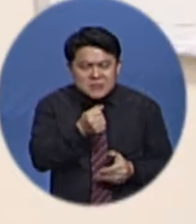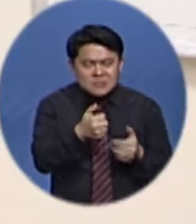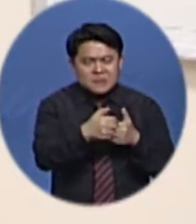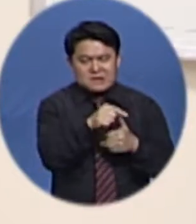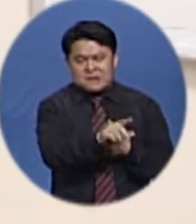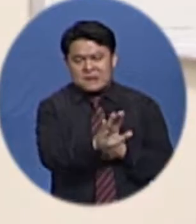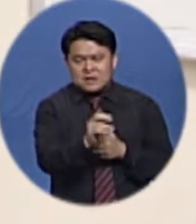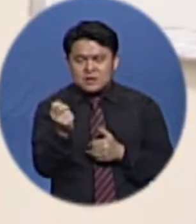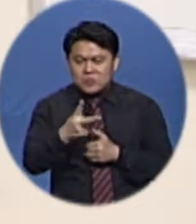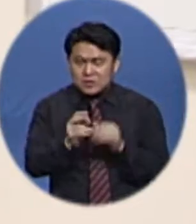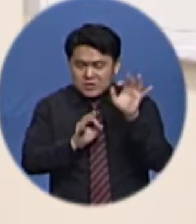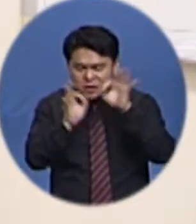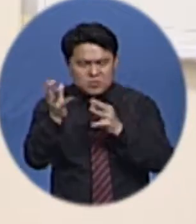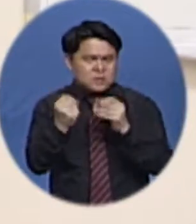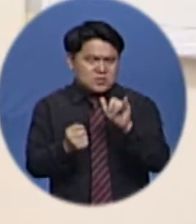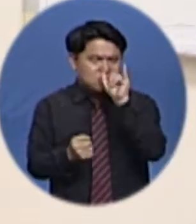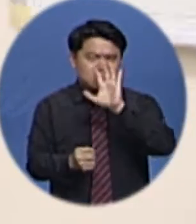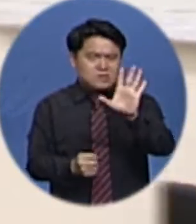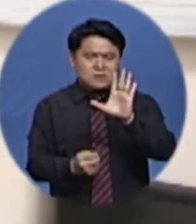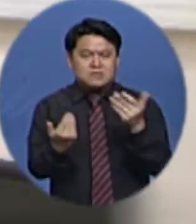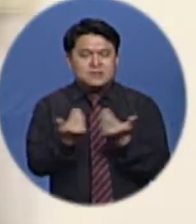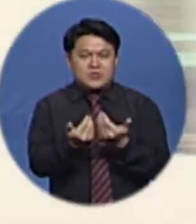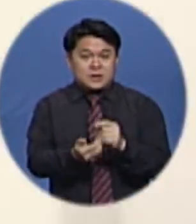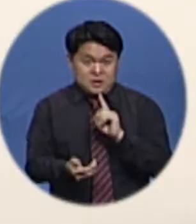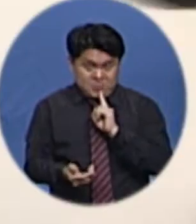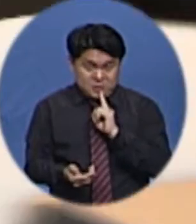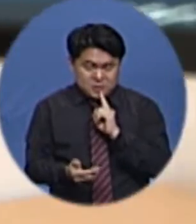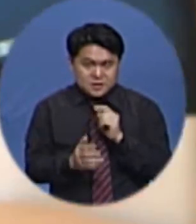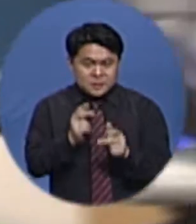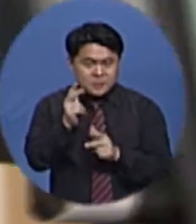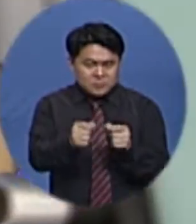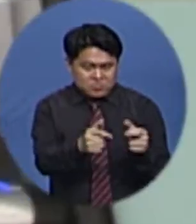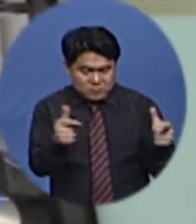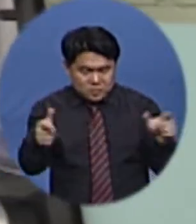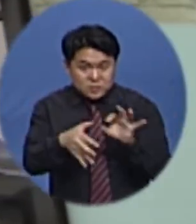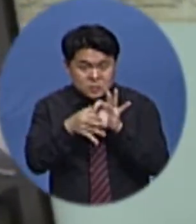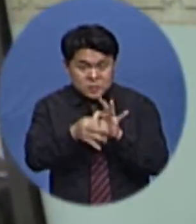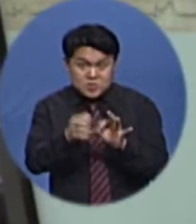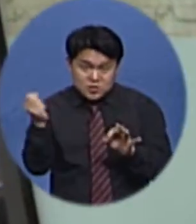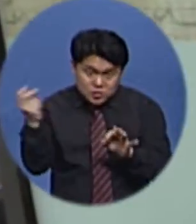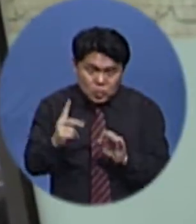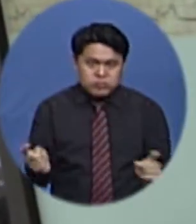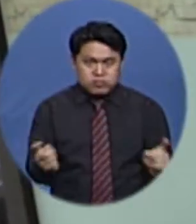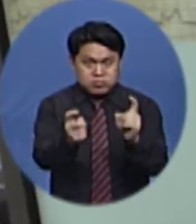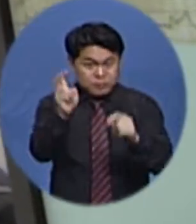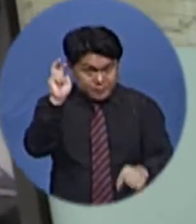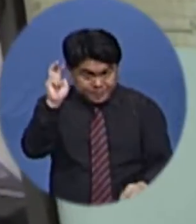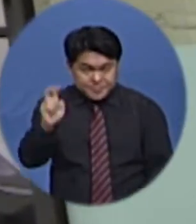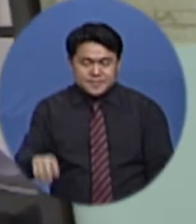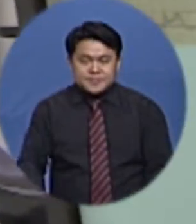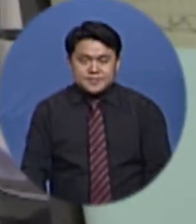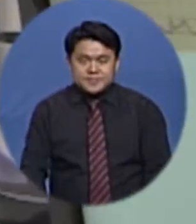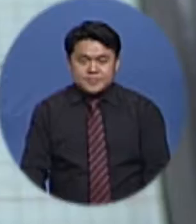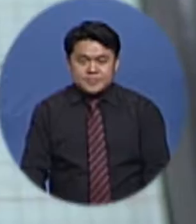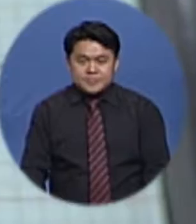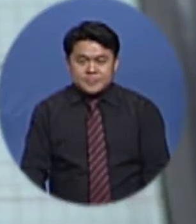가능성도 높다며 반대 입장을 고수하고 있어 이번 사업 확대를 놓고 또 한 차례 진통이